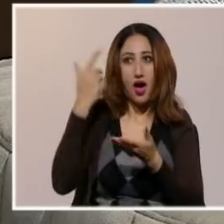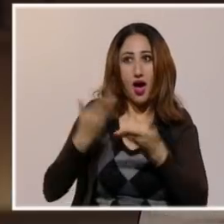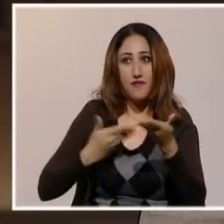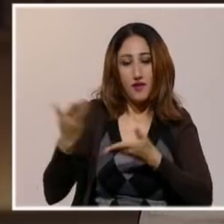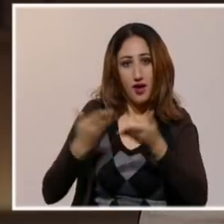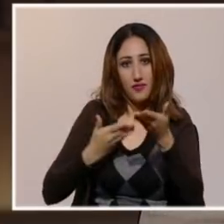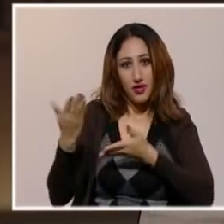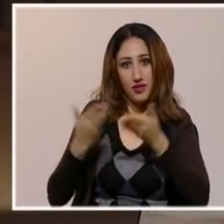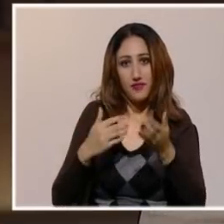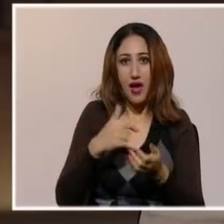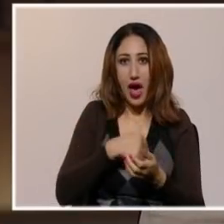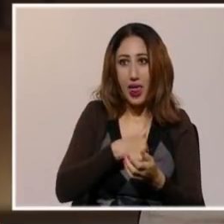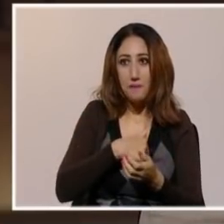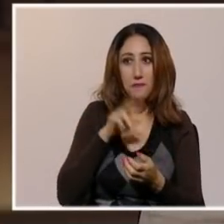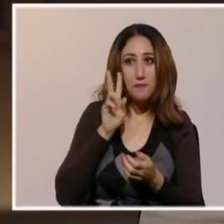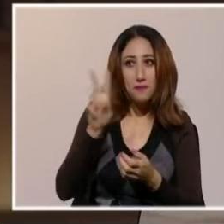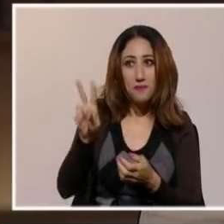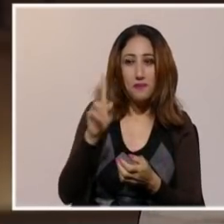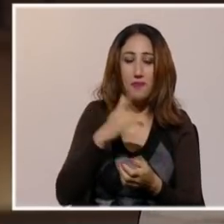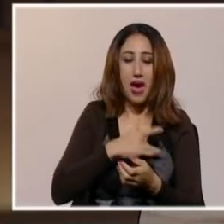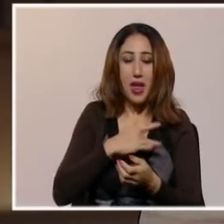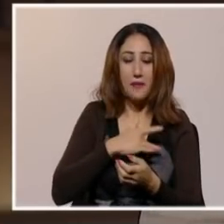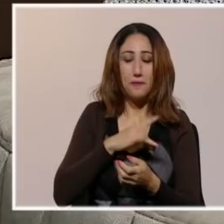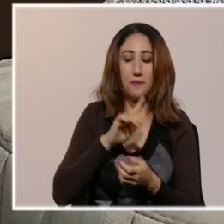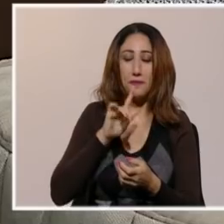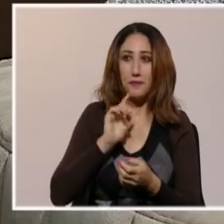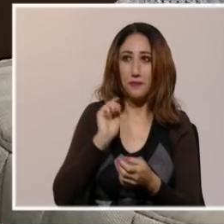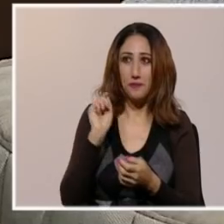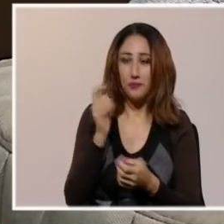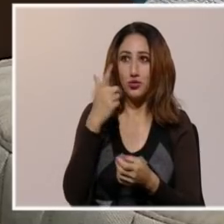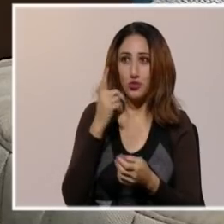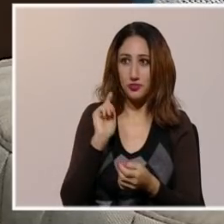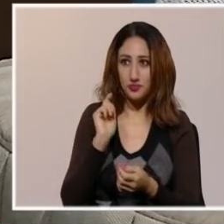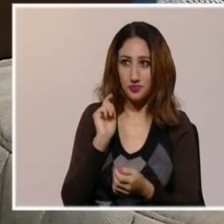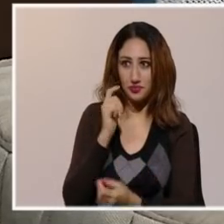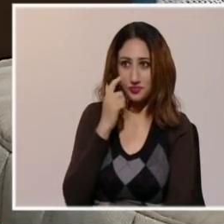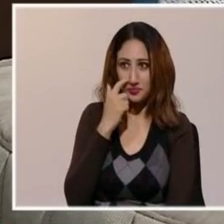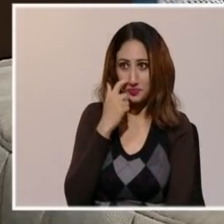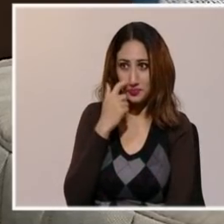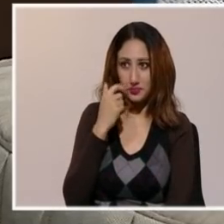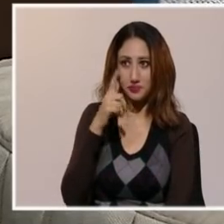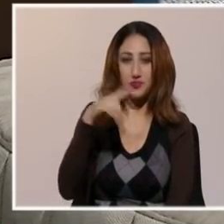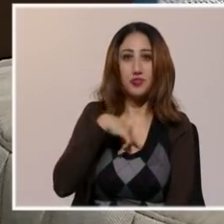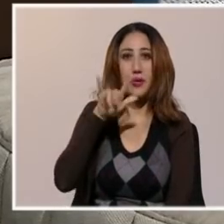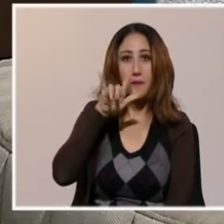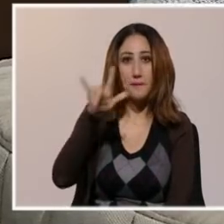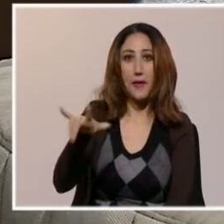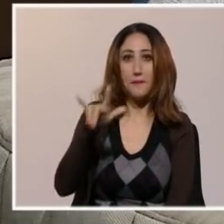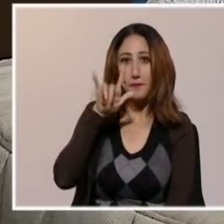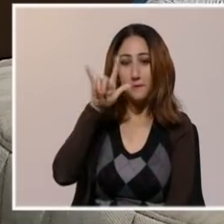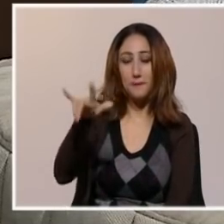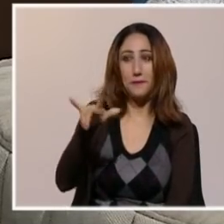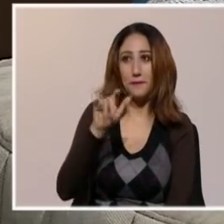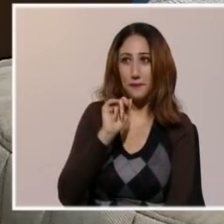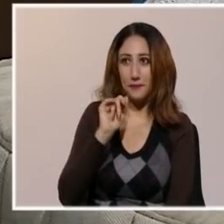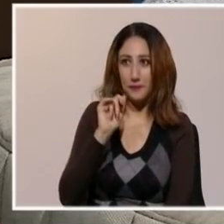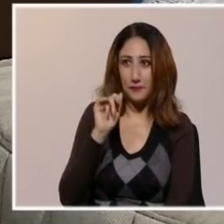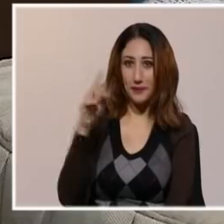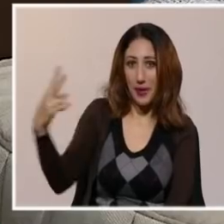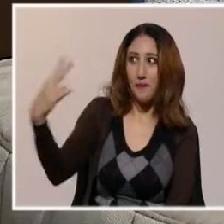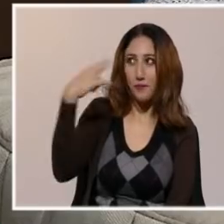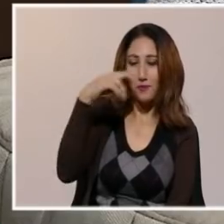يعني انت قلبك دق الديسيريه من اول نظره؟ هي دايما بتذكر ان انا بقول لها حبيتها حبيتها، بس هي بعد بصت لي بصه كده زي ما تقول